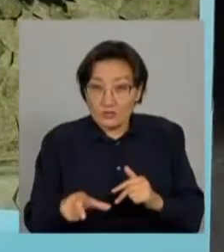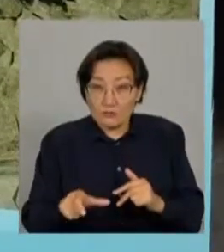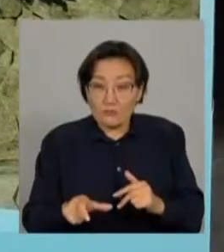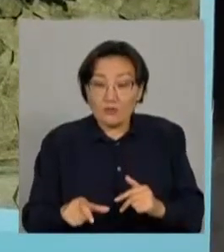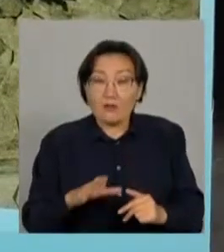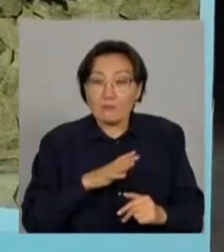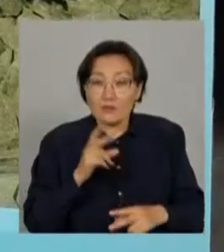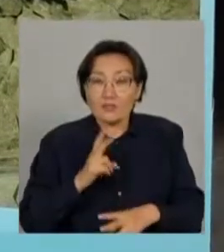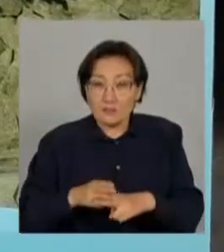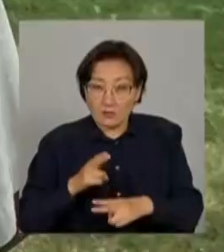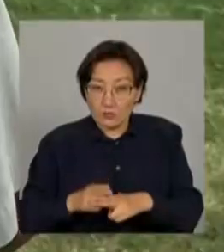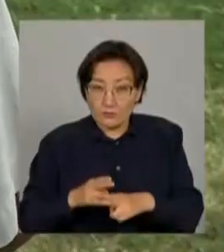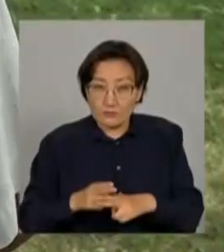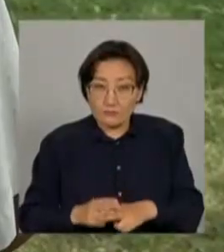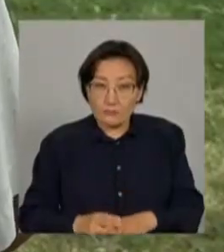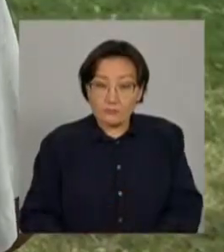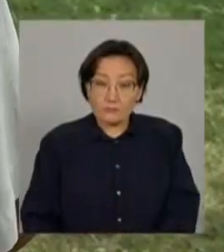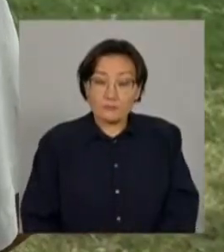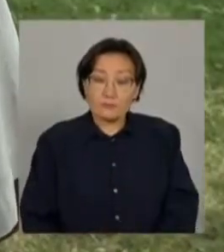доставляли заметные неудобства.